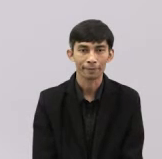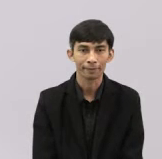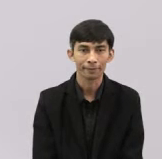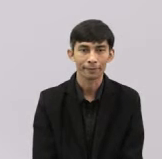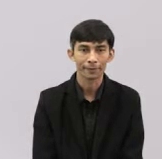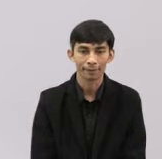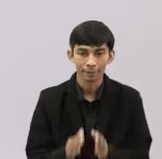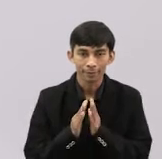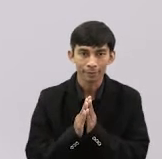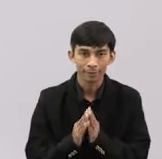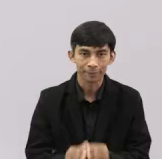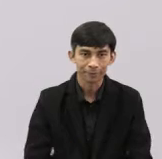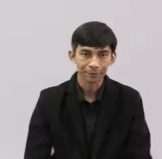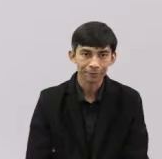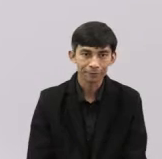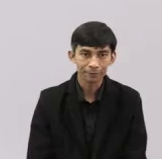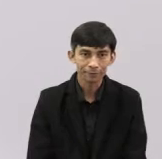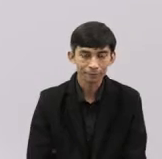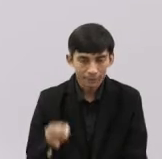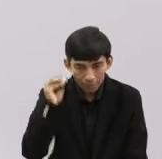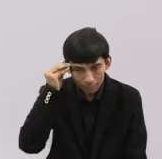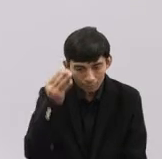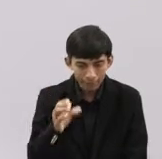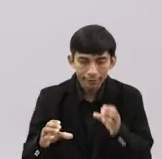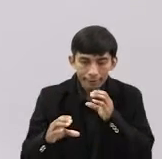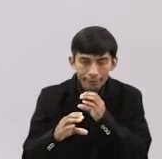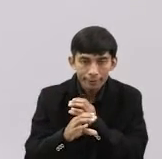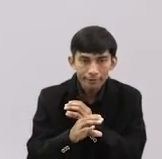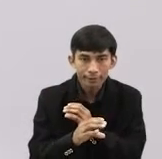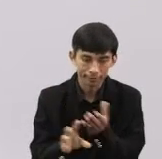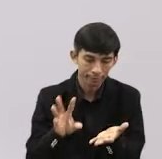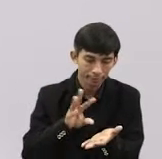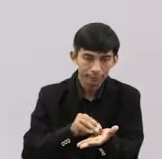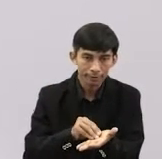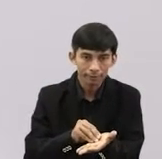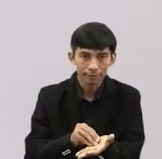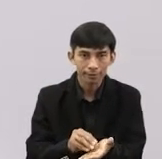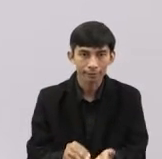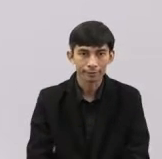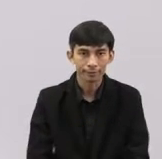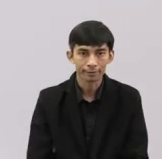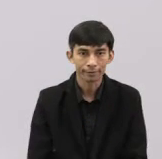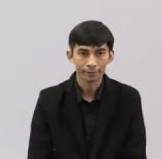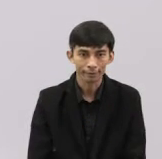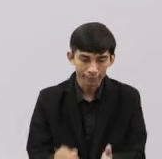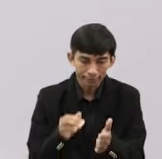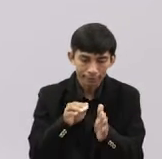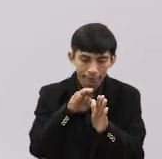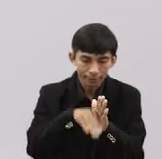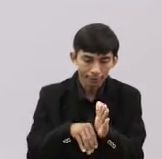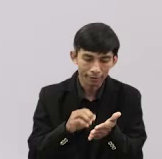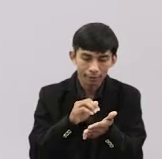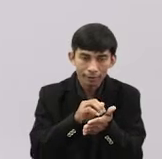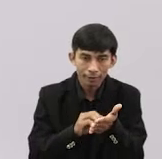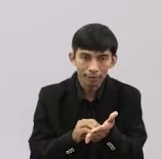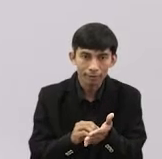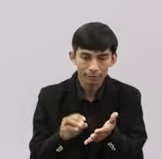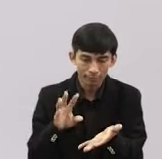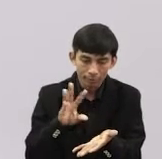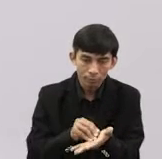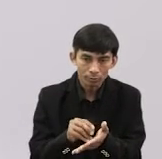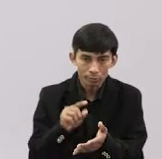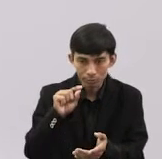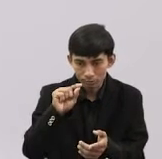Chà, ọ con. Chẳng đàm bây kẹt ở nhiệt chầm nuôn, đàm bây kẹt ở nhiệt cả đó chầm nuôn tu sức hiệp hiệp